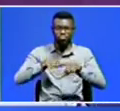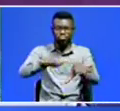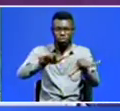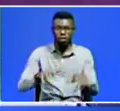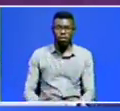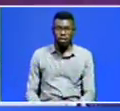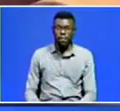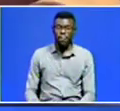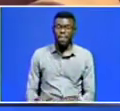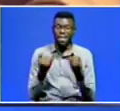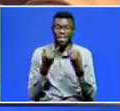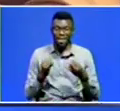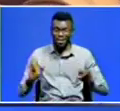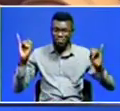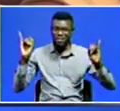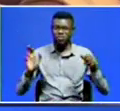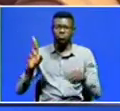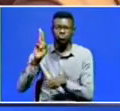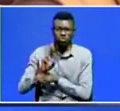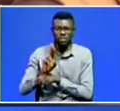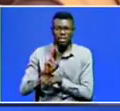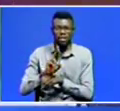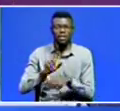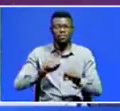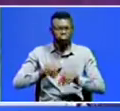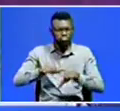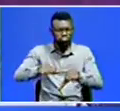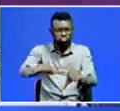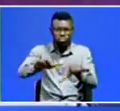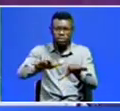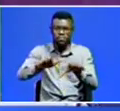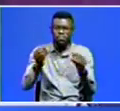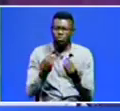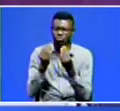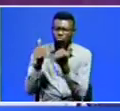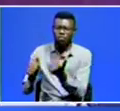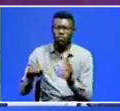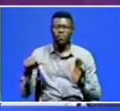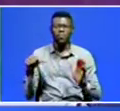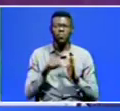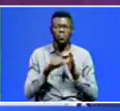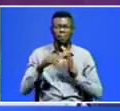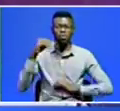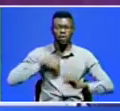Tumieni huo uhuru kueneza na kupambana na vita kati ya ufisadi.